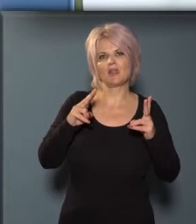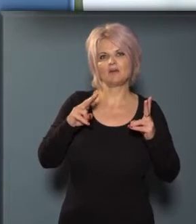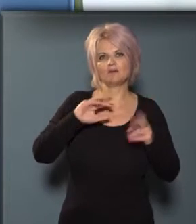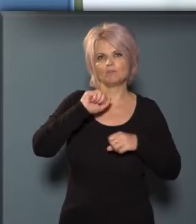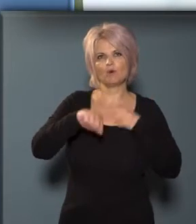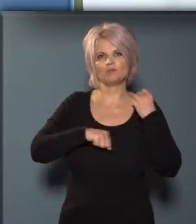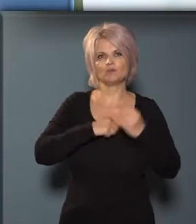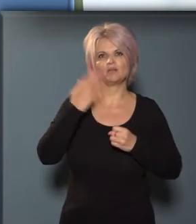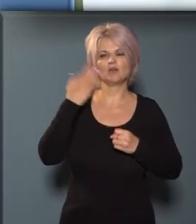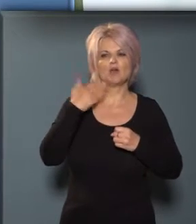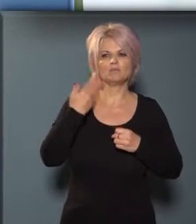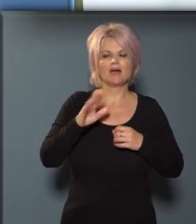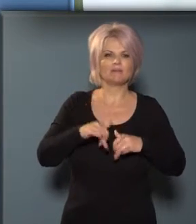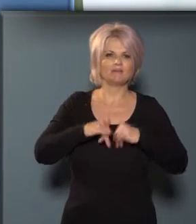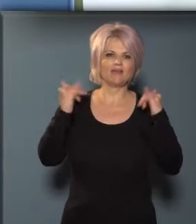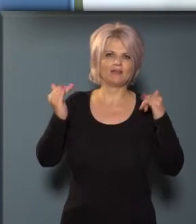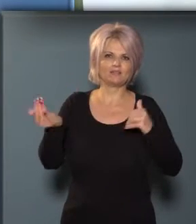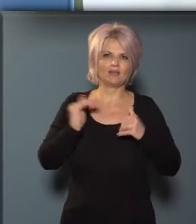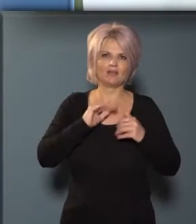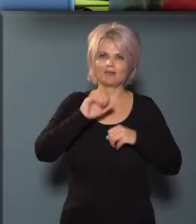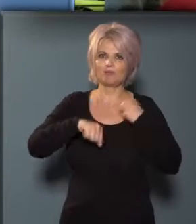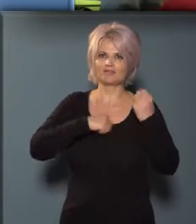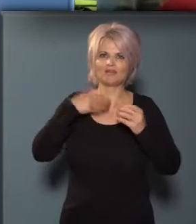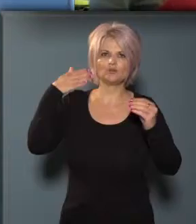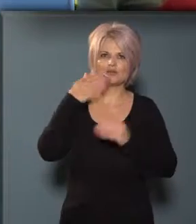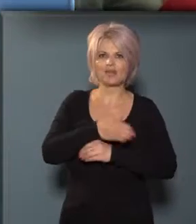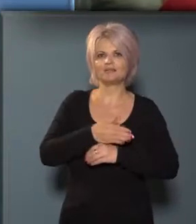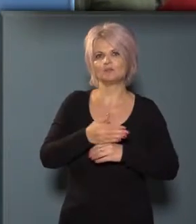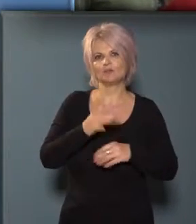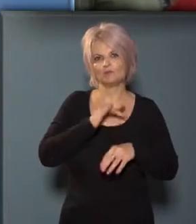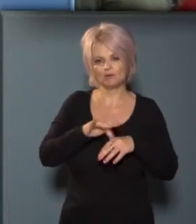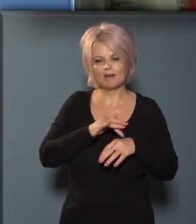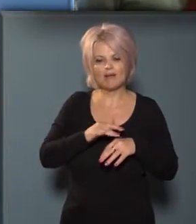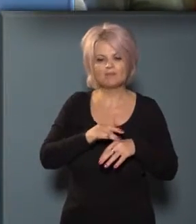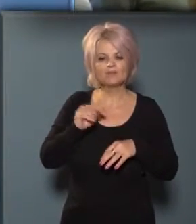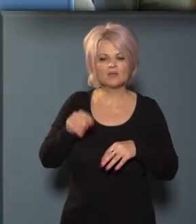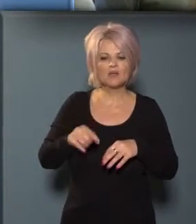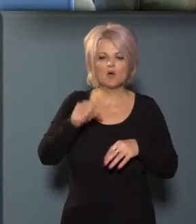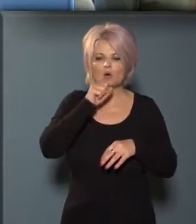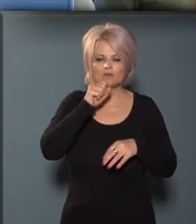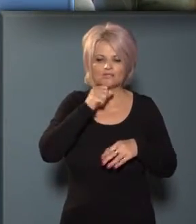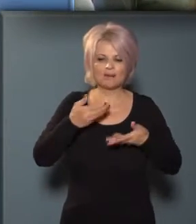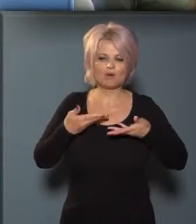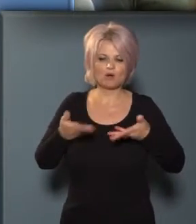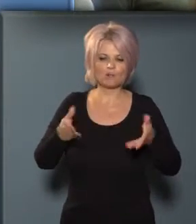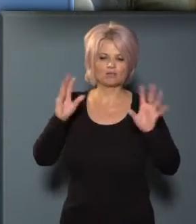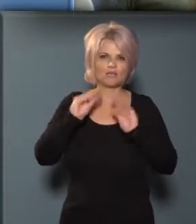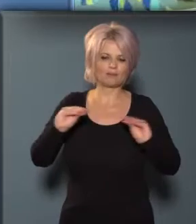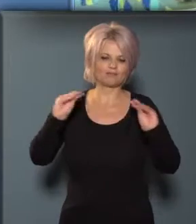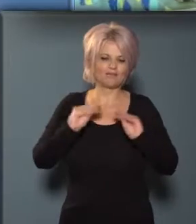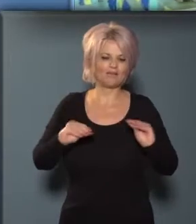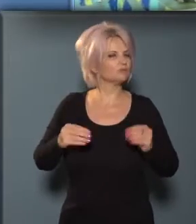ha bármit is fejlesztünk a gyerekeknél, ezt mindig a mozgáson keresztül igyekszünk megtenni. Ezek szerint az óvodában kapott képzések